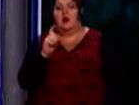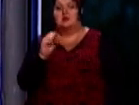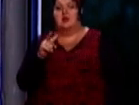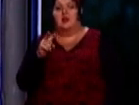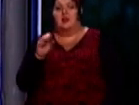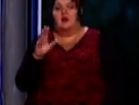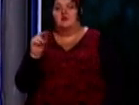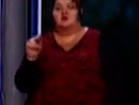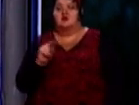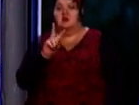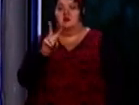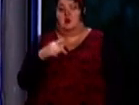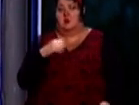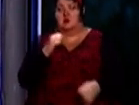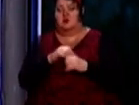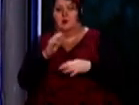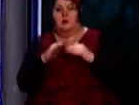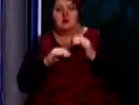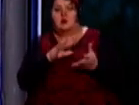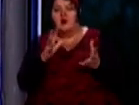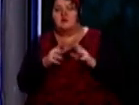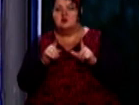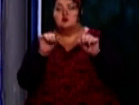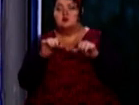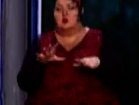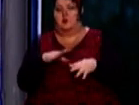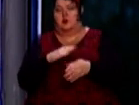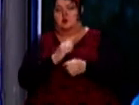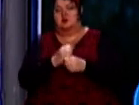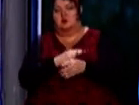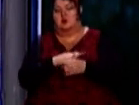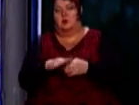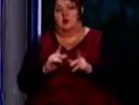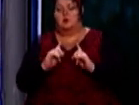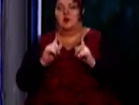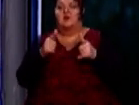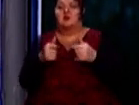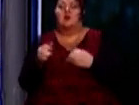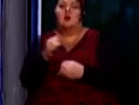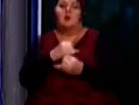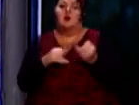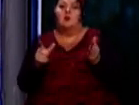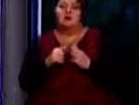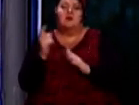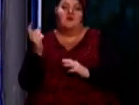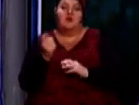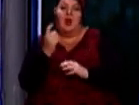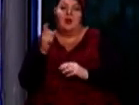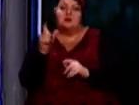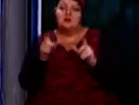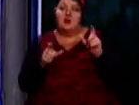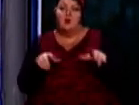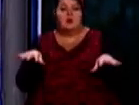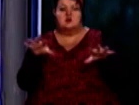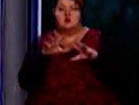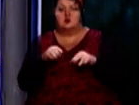ми зробили практично все, що можна було зробити. Ми виходили на переговори, співпрацю із власниками, з усіма.